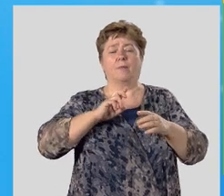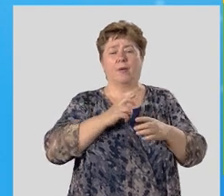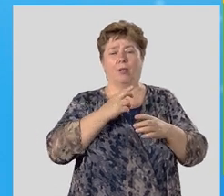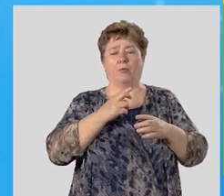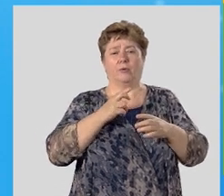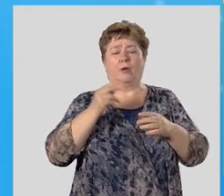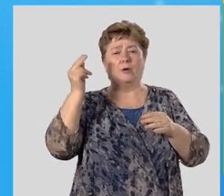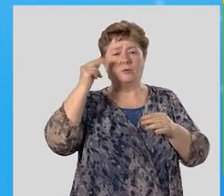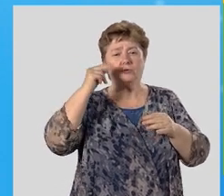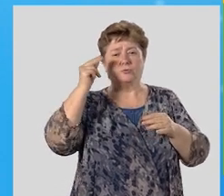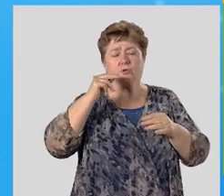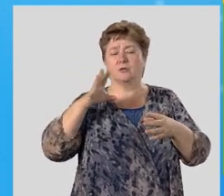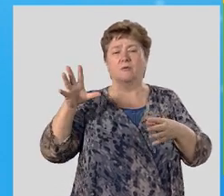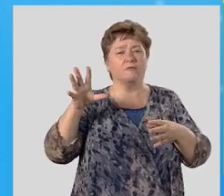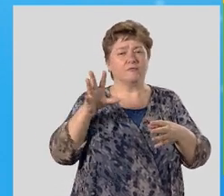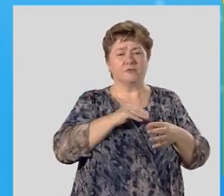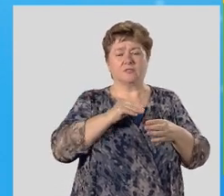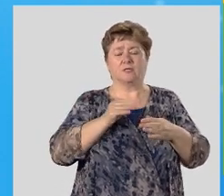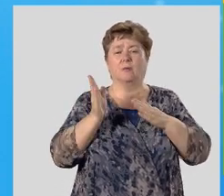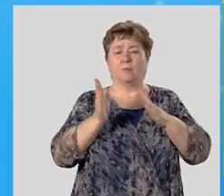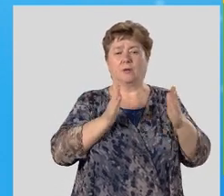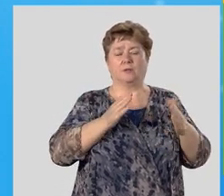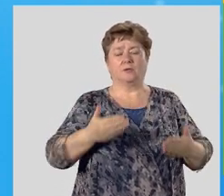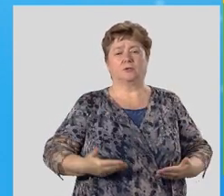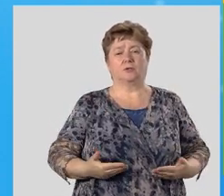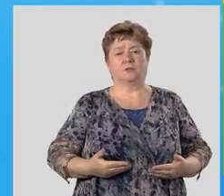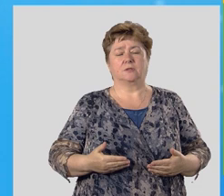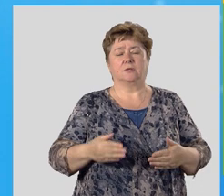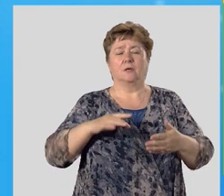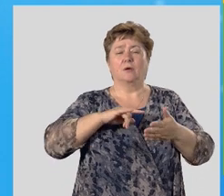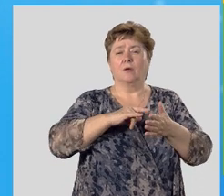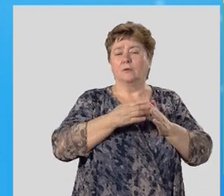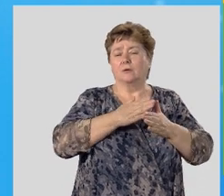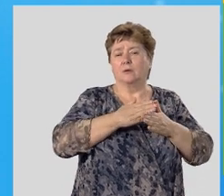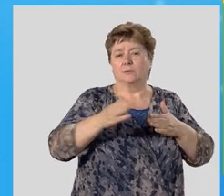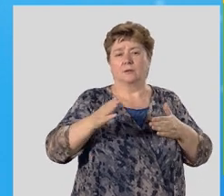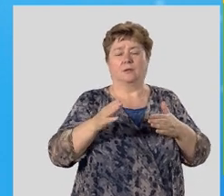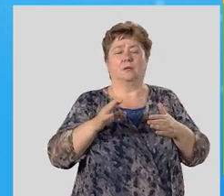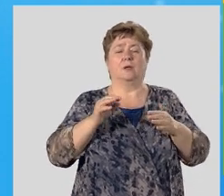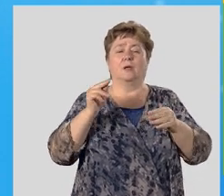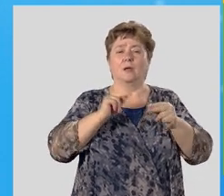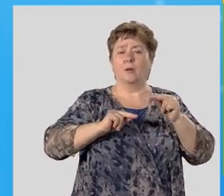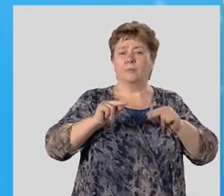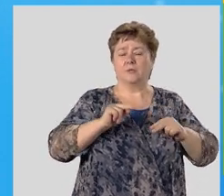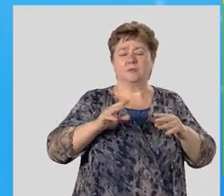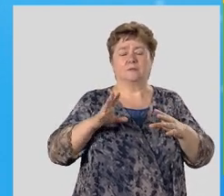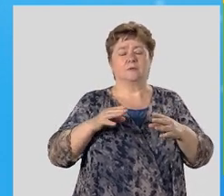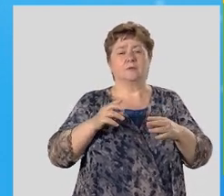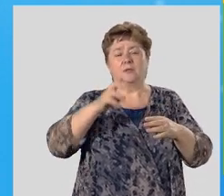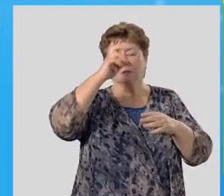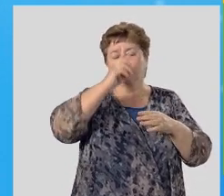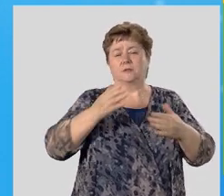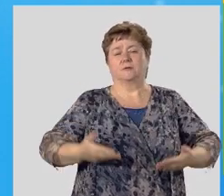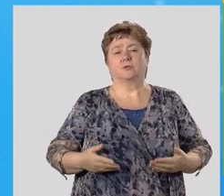биология изучает все аспекты жизни, классифицирует и описывает царство